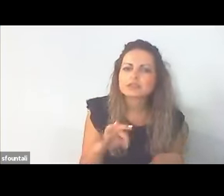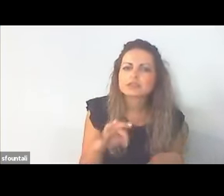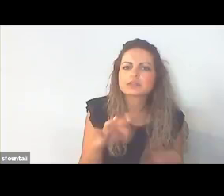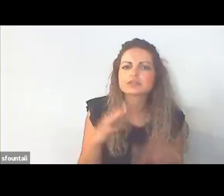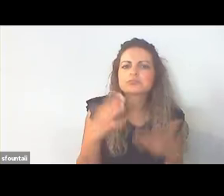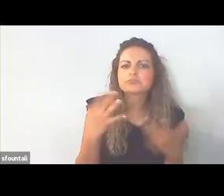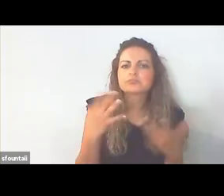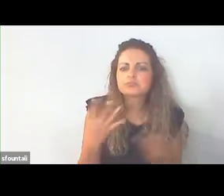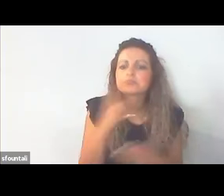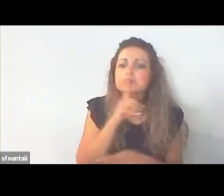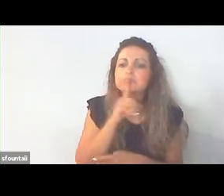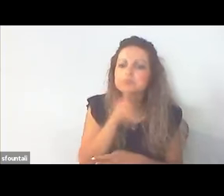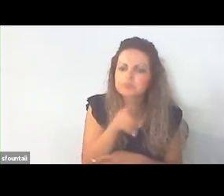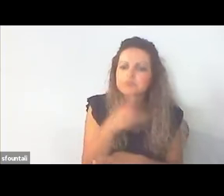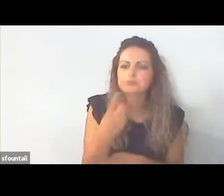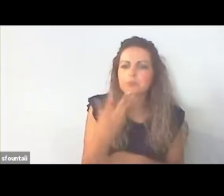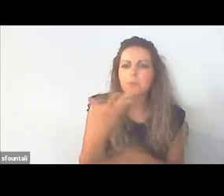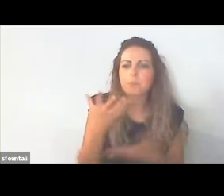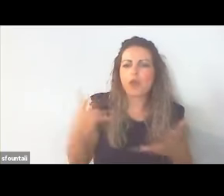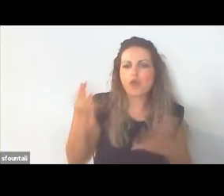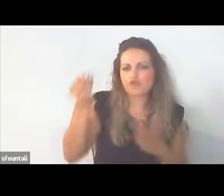οποίες σε πολύ μεγάλο βαθμό